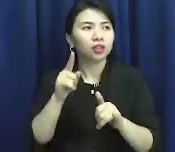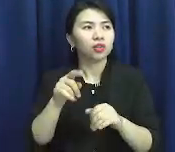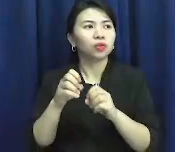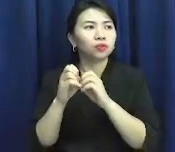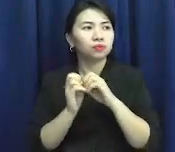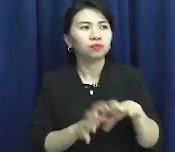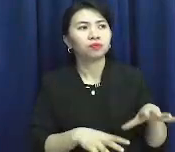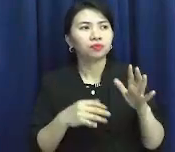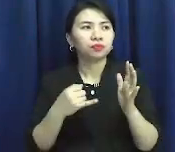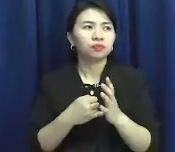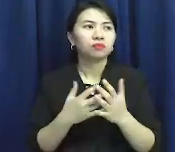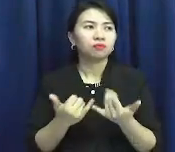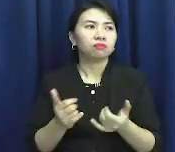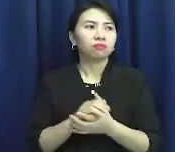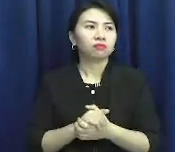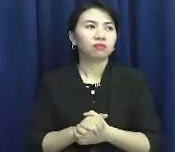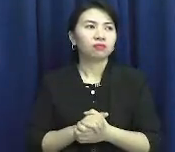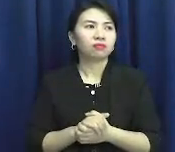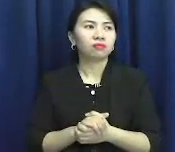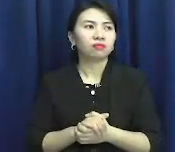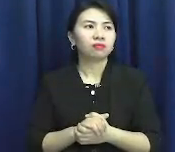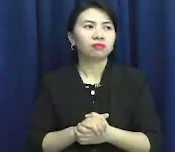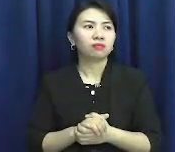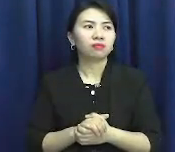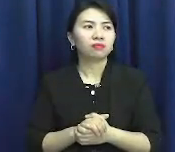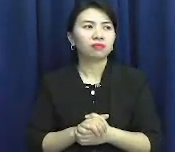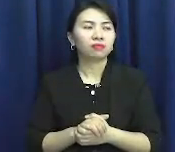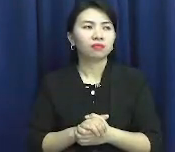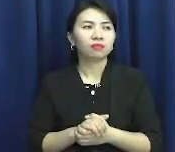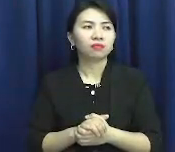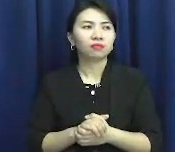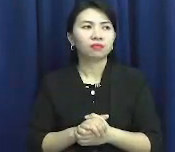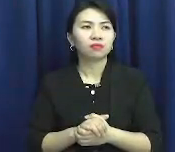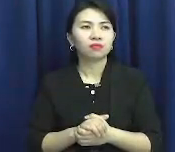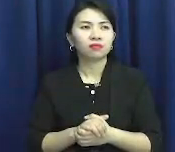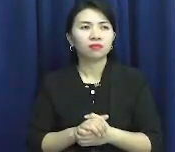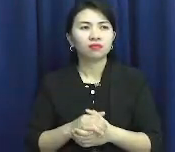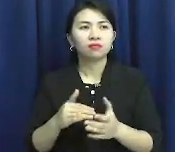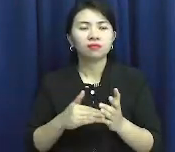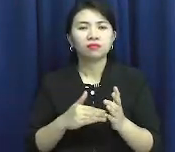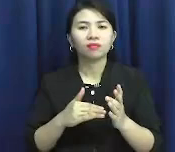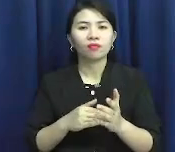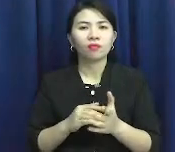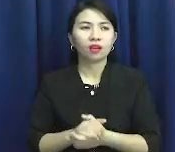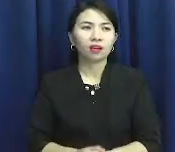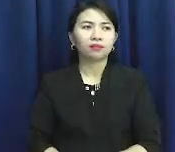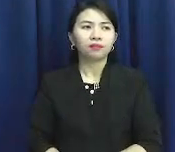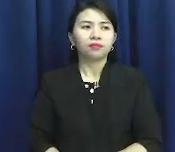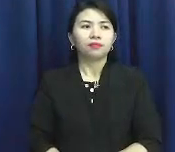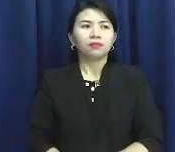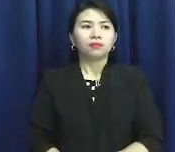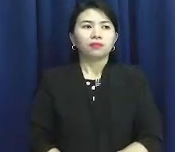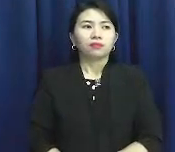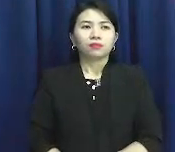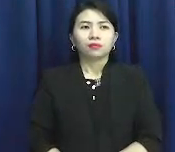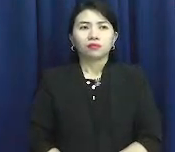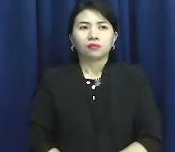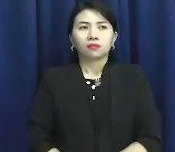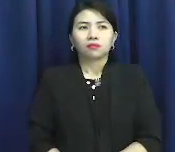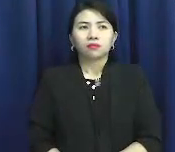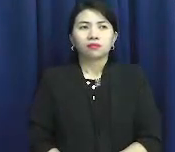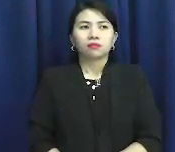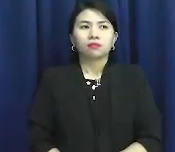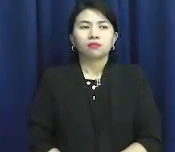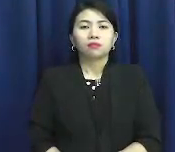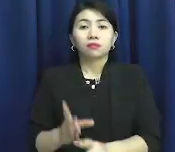inyo ang mga spirit na ito. I'm so excited for the next episode. Kapatid, sabi ko nga sa inyo eh, maaga pa,